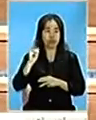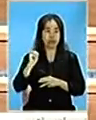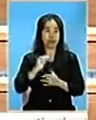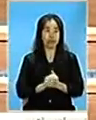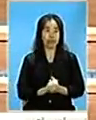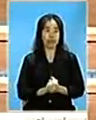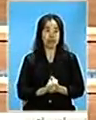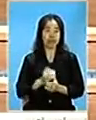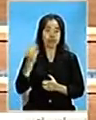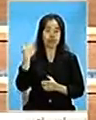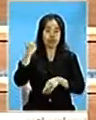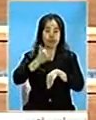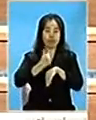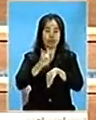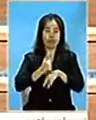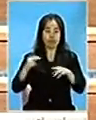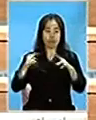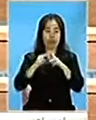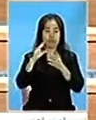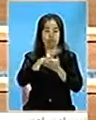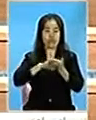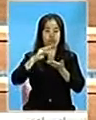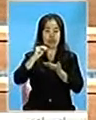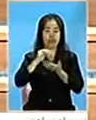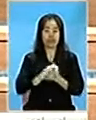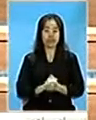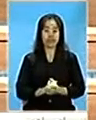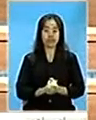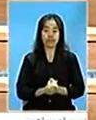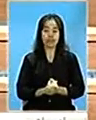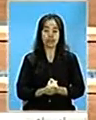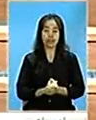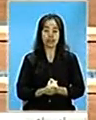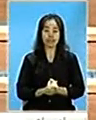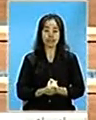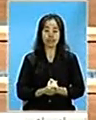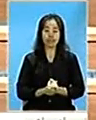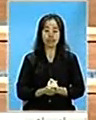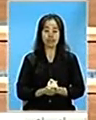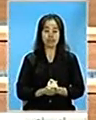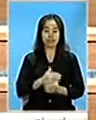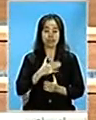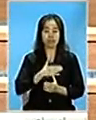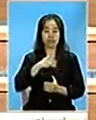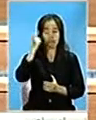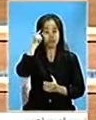ของผมอดีตรัฐมนตรีว่าการทบวงมหาวิทยาลัยท่านประธานครับผมเลยสงสัย